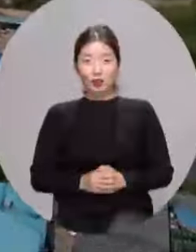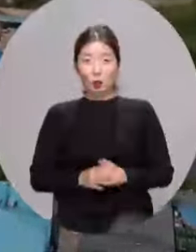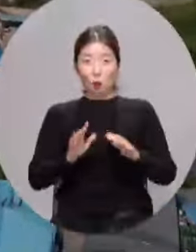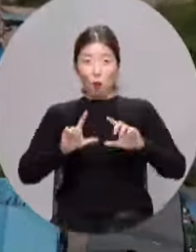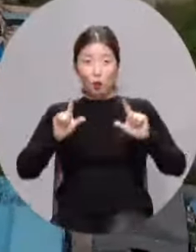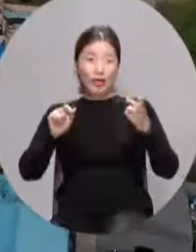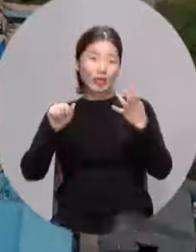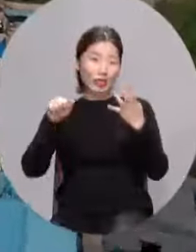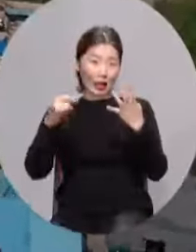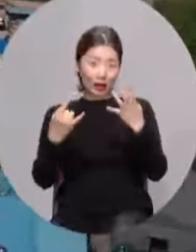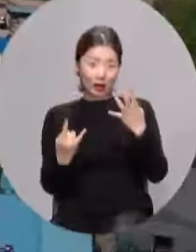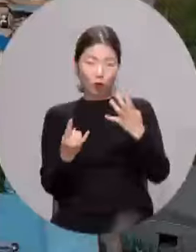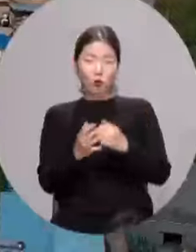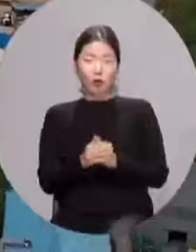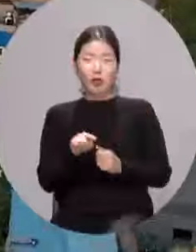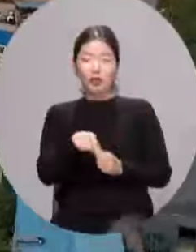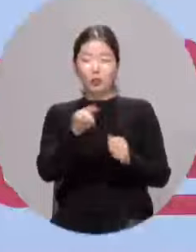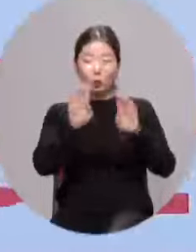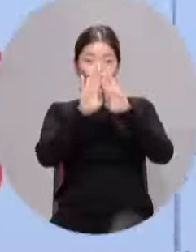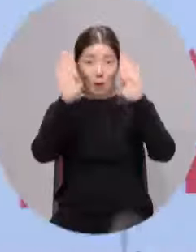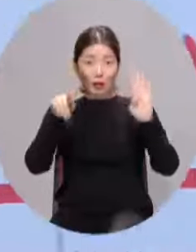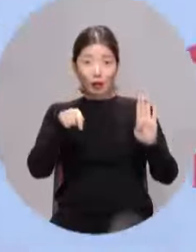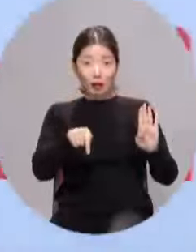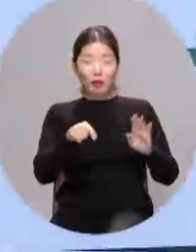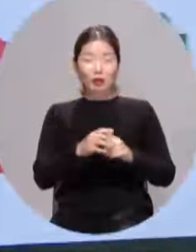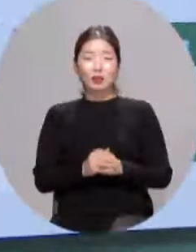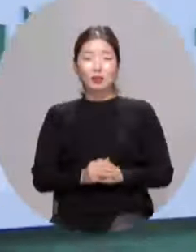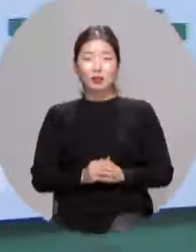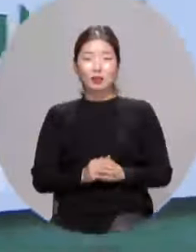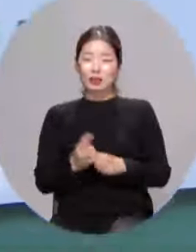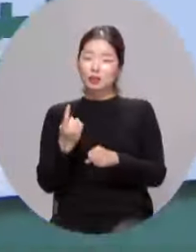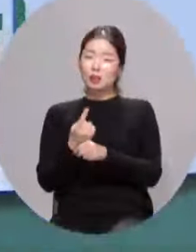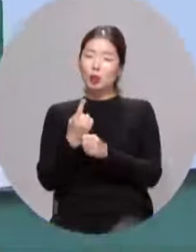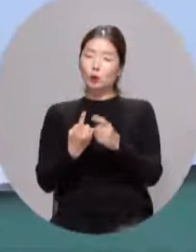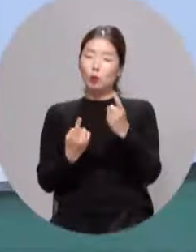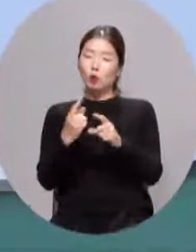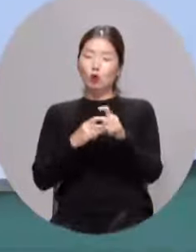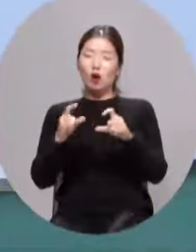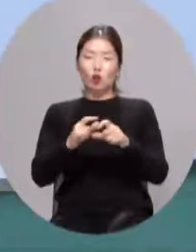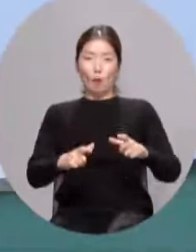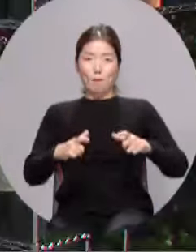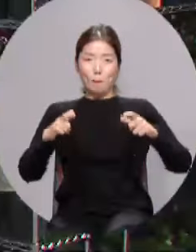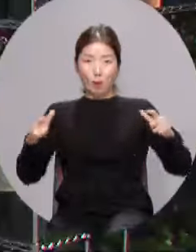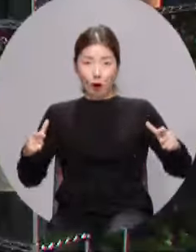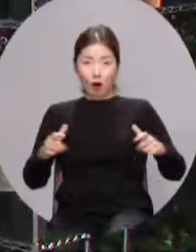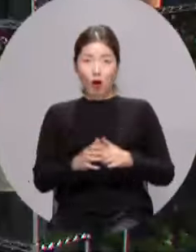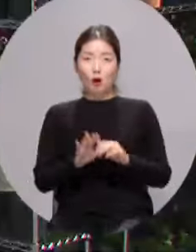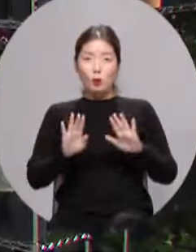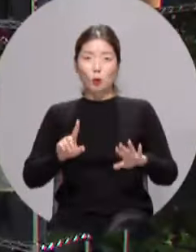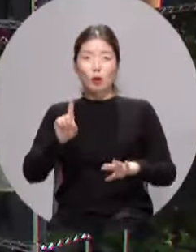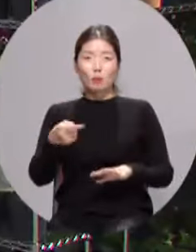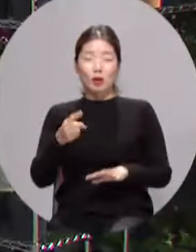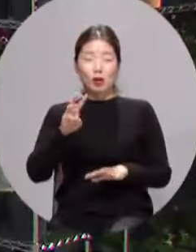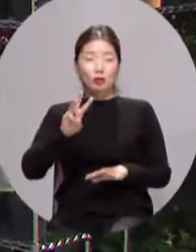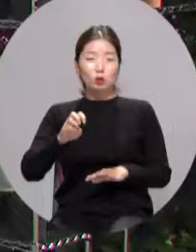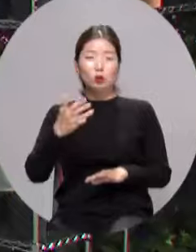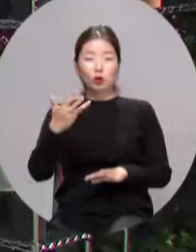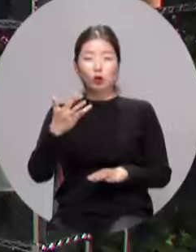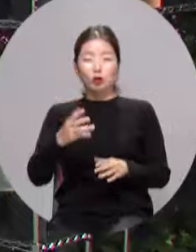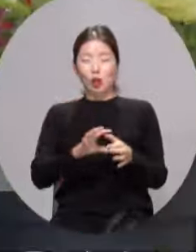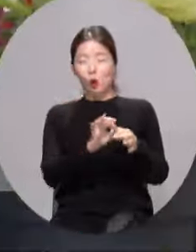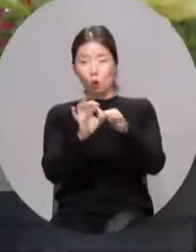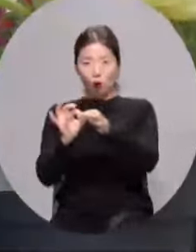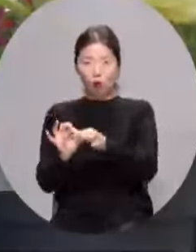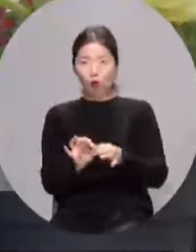네. 올해로 사회째를 맞은 전주 정원산업박람회. 지난해보다 더 규모를 키워 이번에는 138개 조경 관련